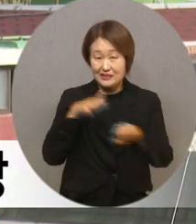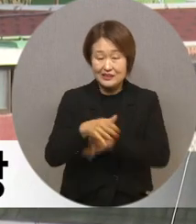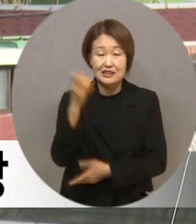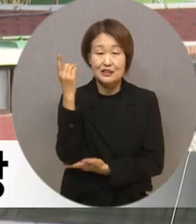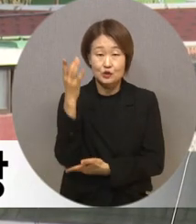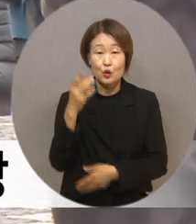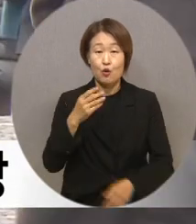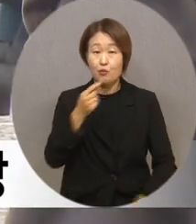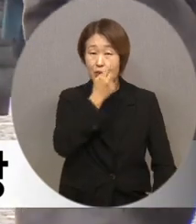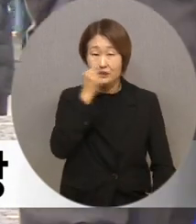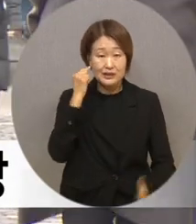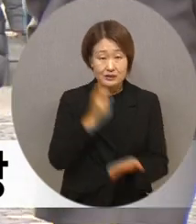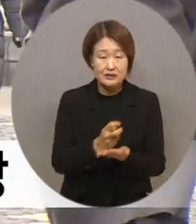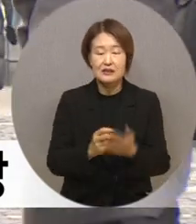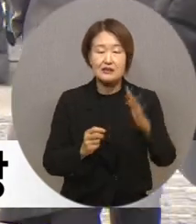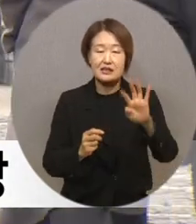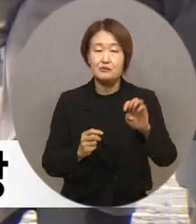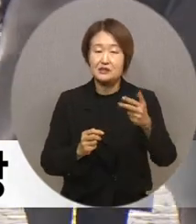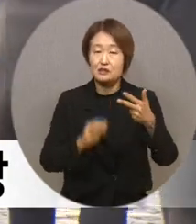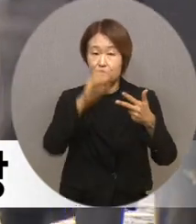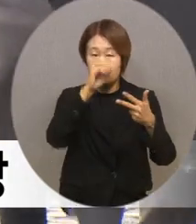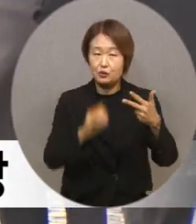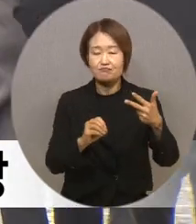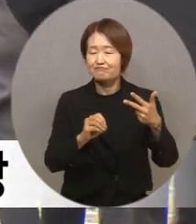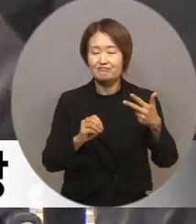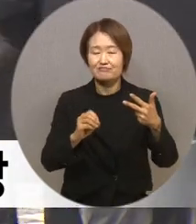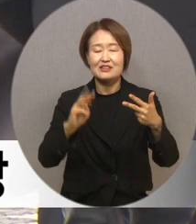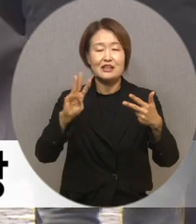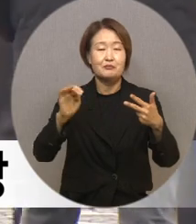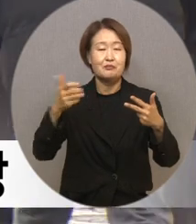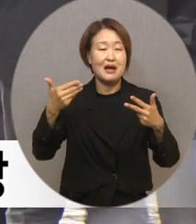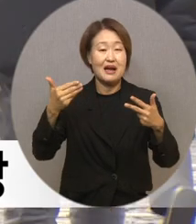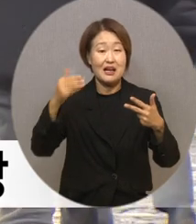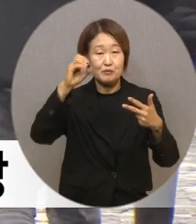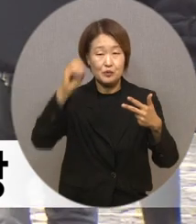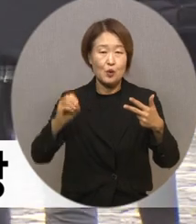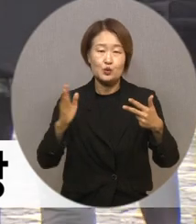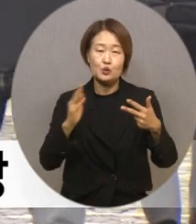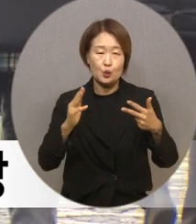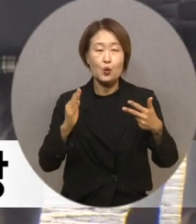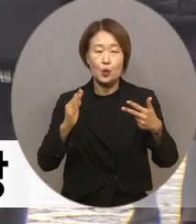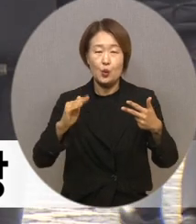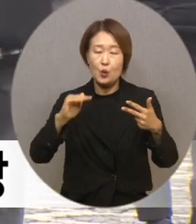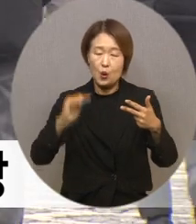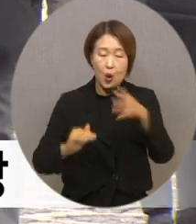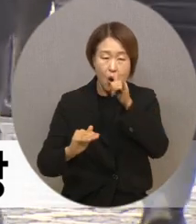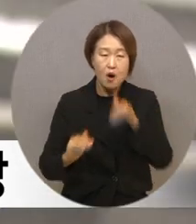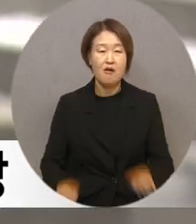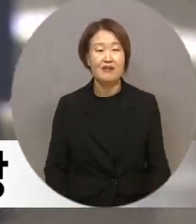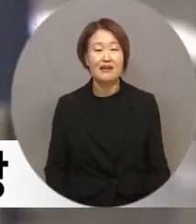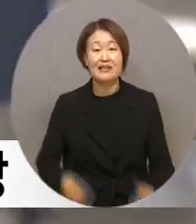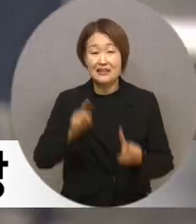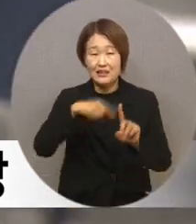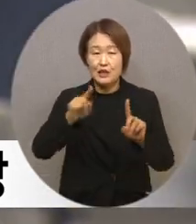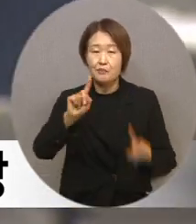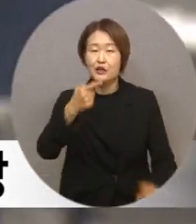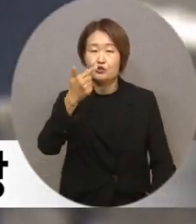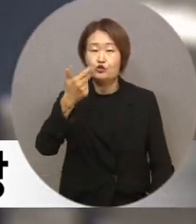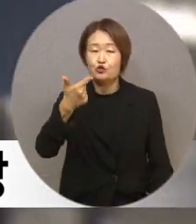선정 기준도 47%에서 48% 이하로 완화됐는데 1인 가구 소득이